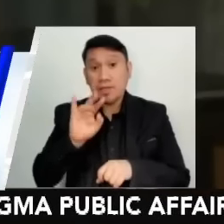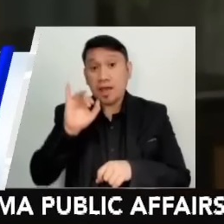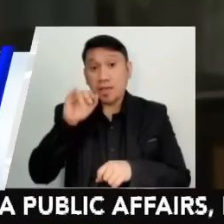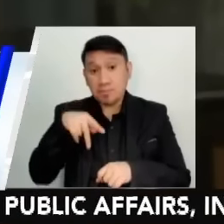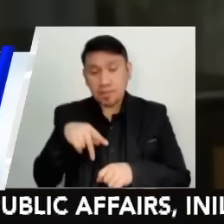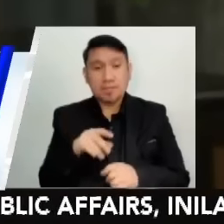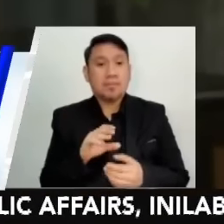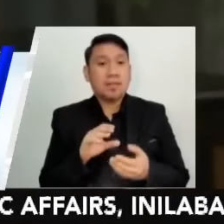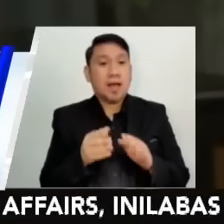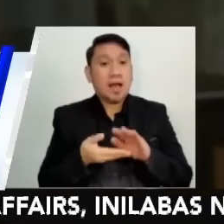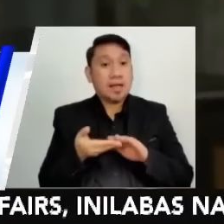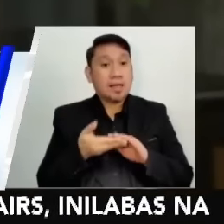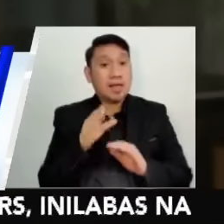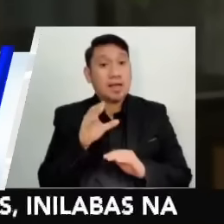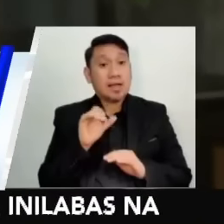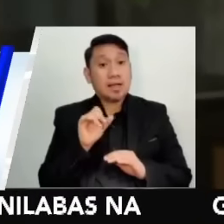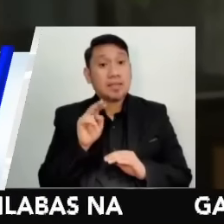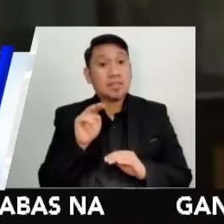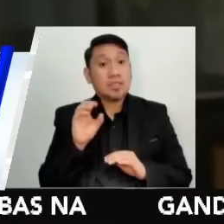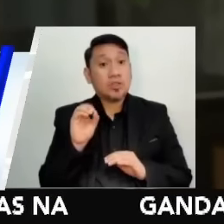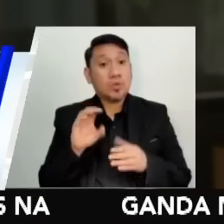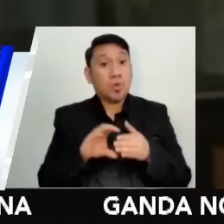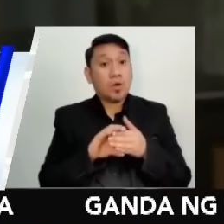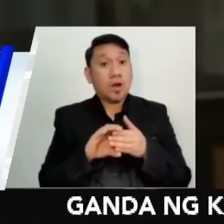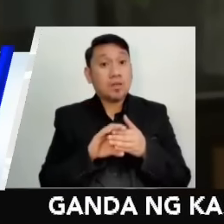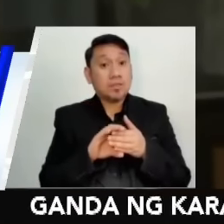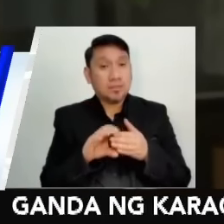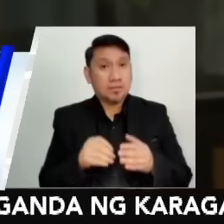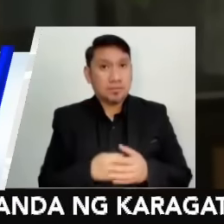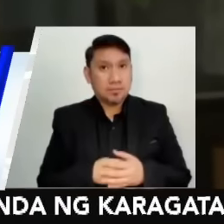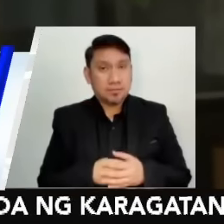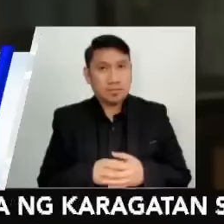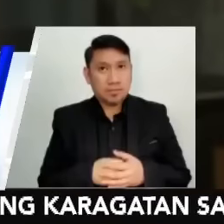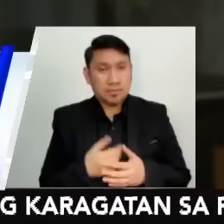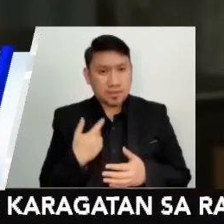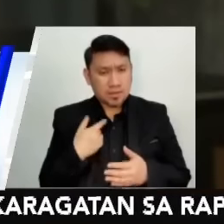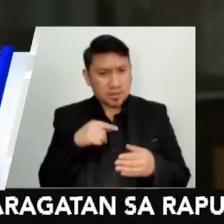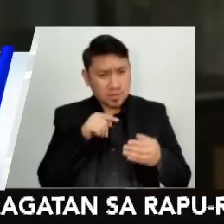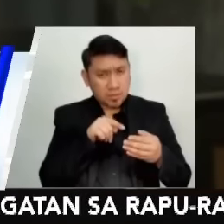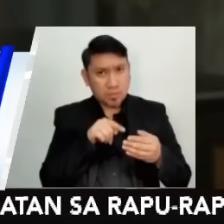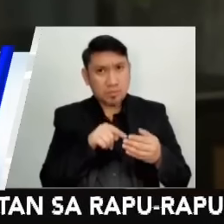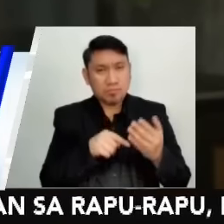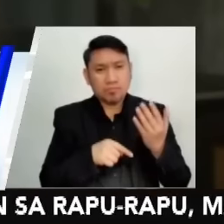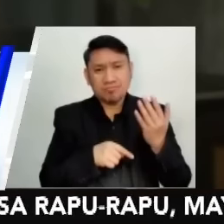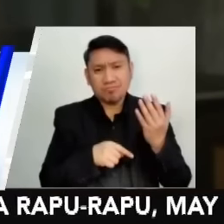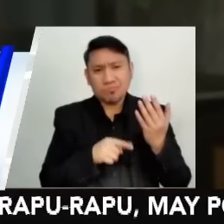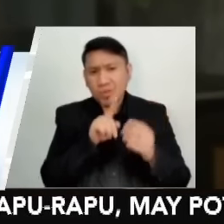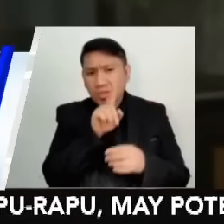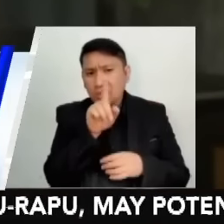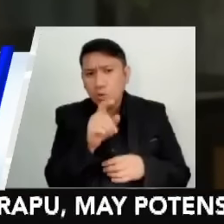yung nakita natin. So pwede natin tanungin kung bakit siya meron ganun.